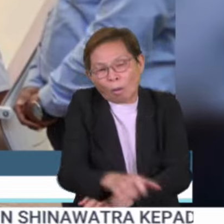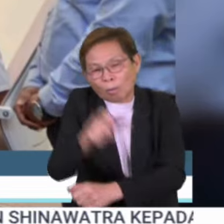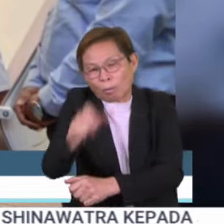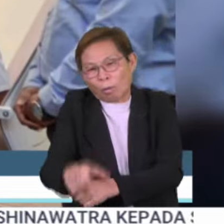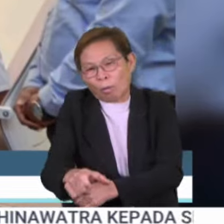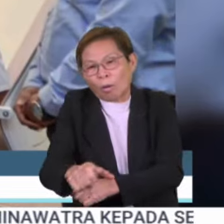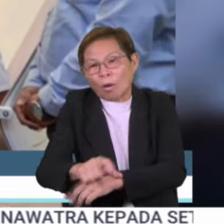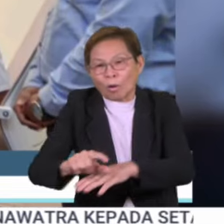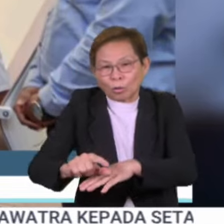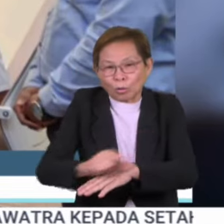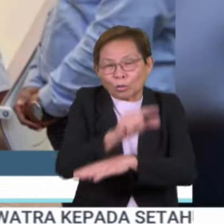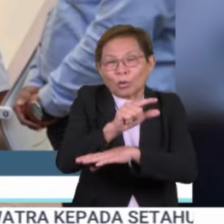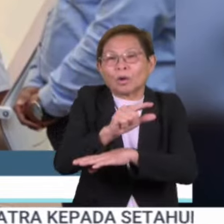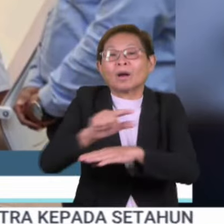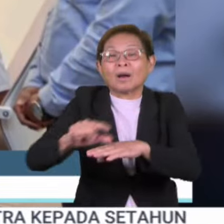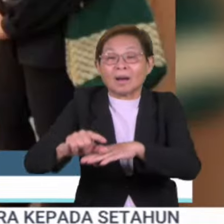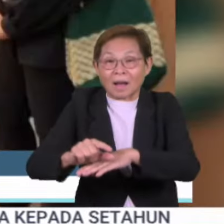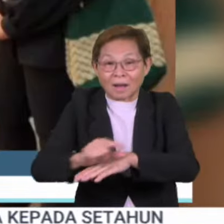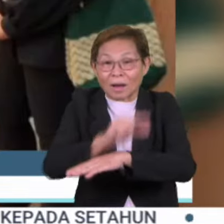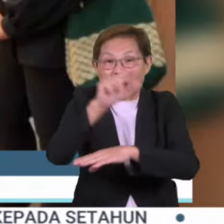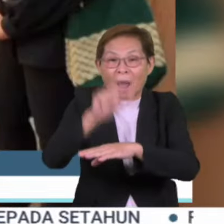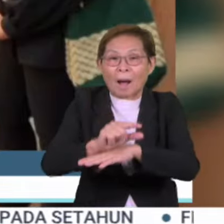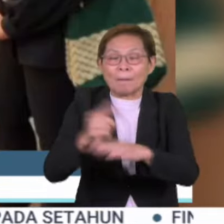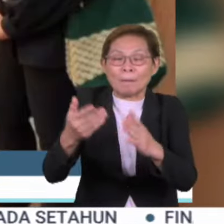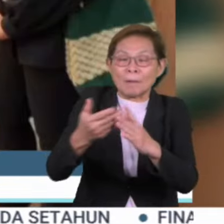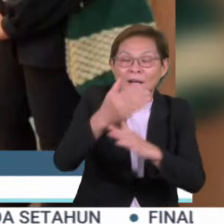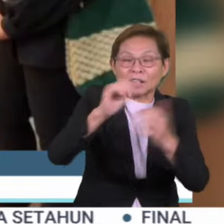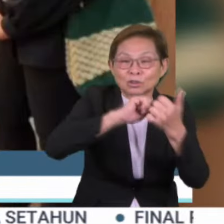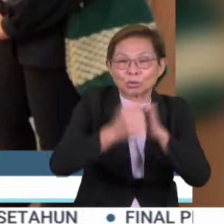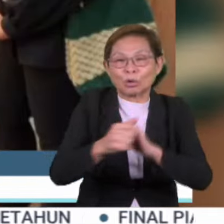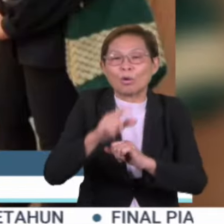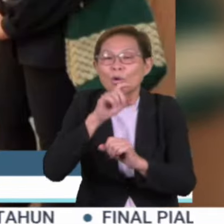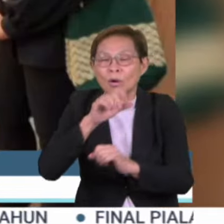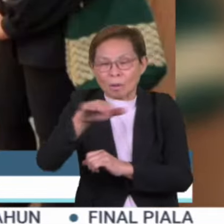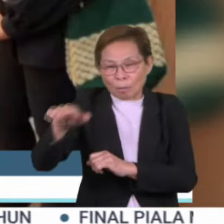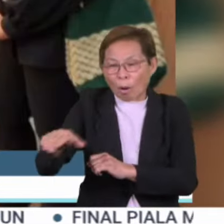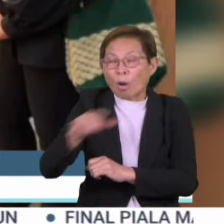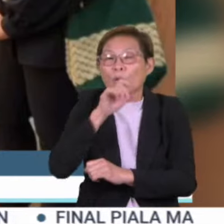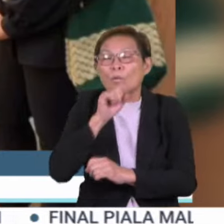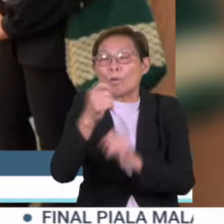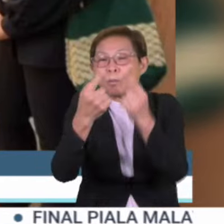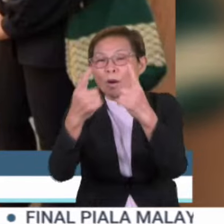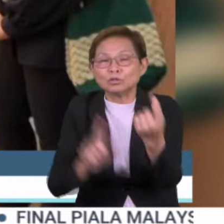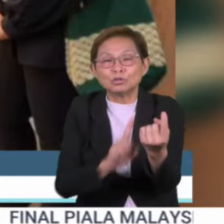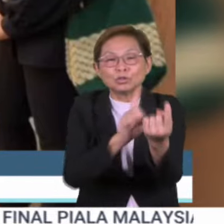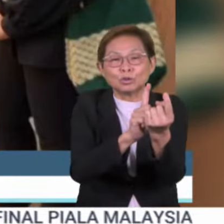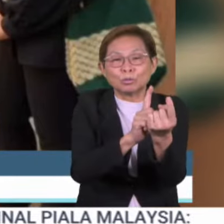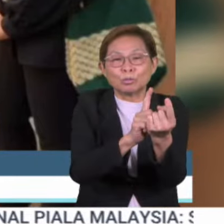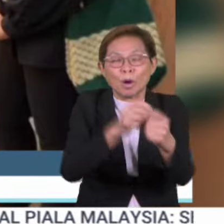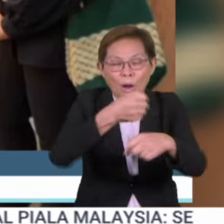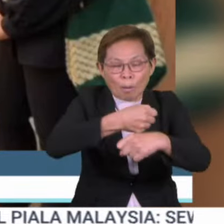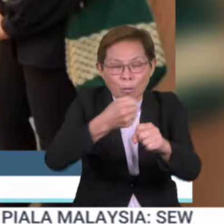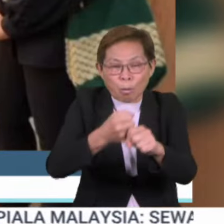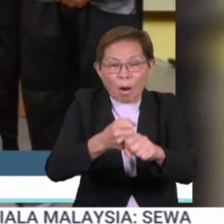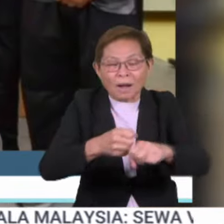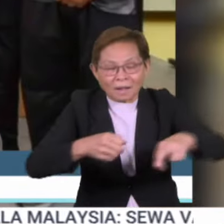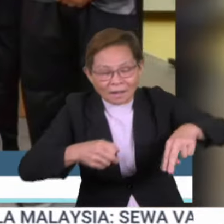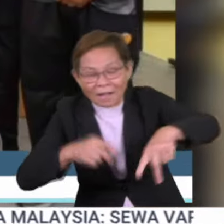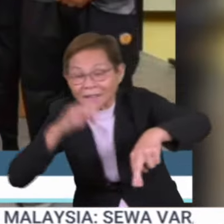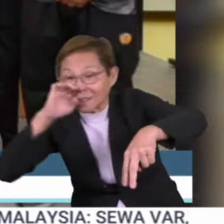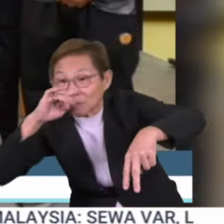diamputasi melalui sukan Akil 11 tahun Telah bertemu dengan pakar prostetik art alive